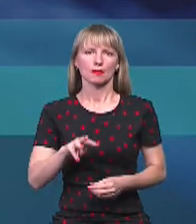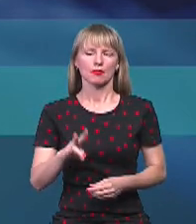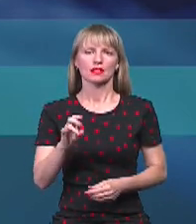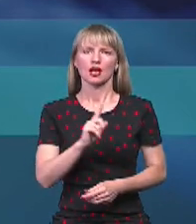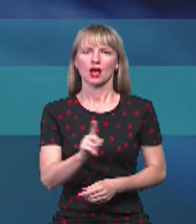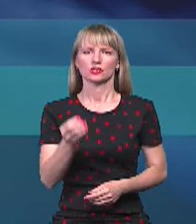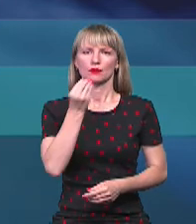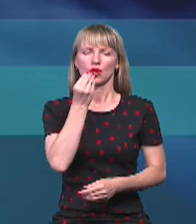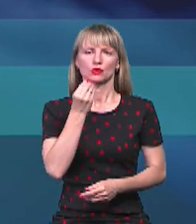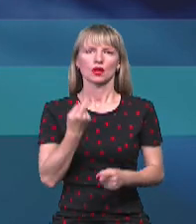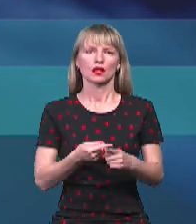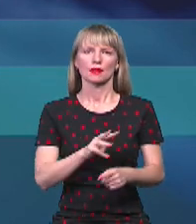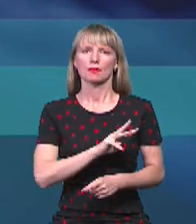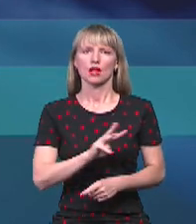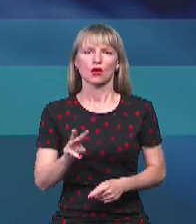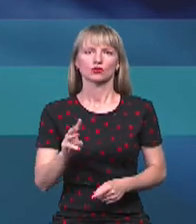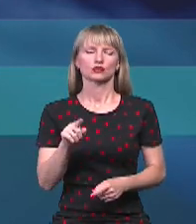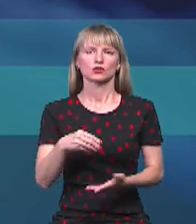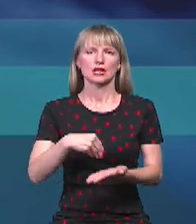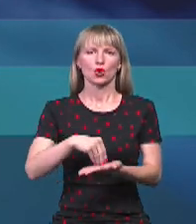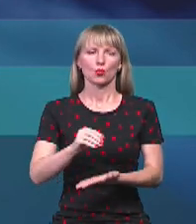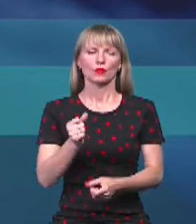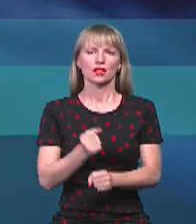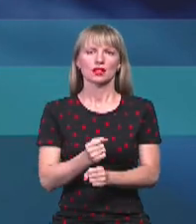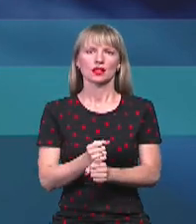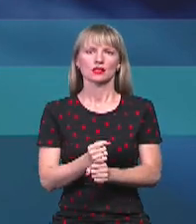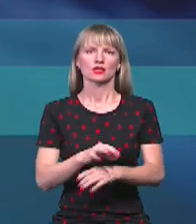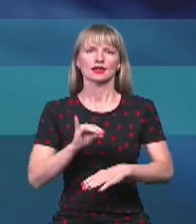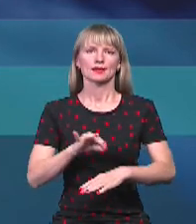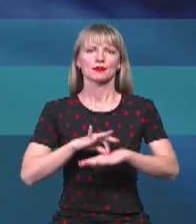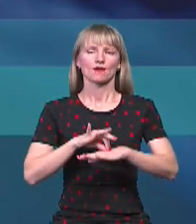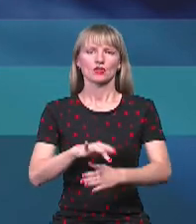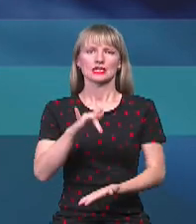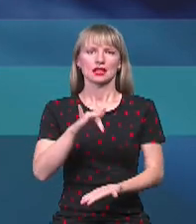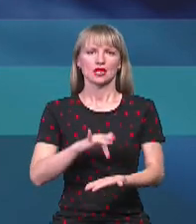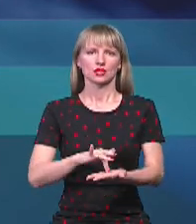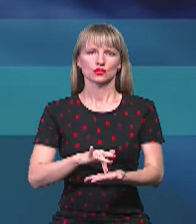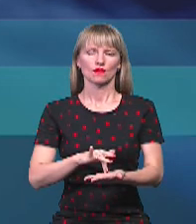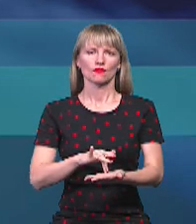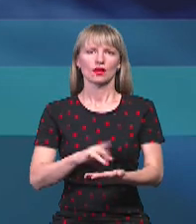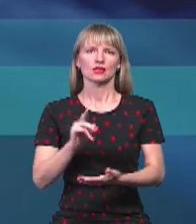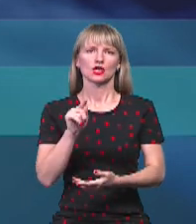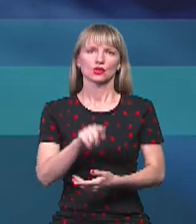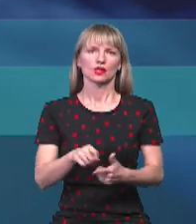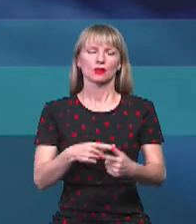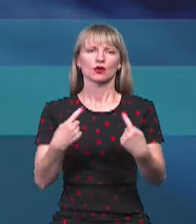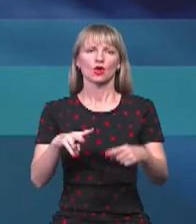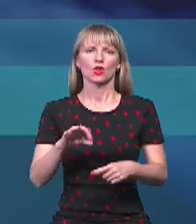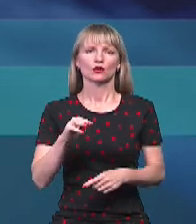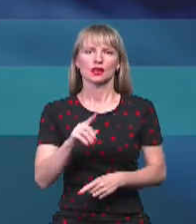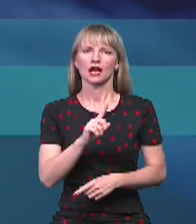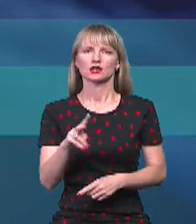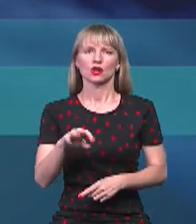продукт питания миллионы. И то, что закупки делают, проводятся централизованно на тот либо другой лот, каждый